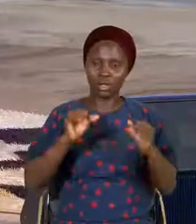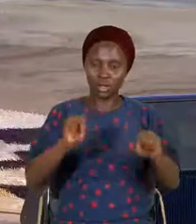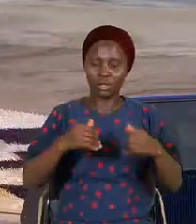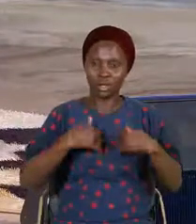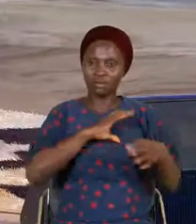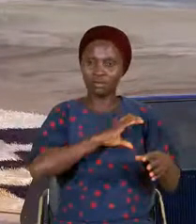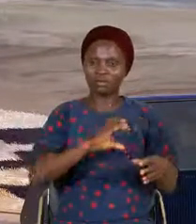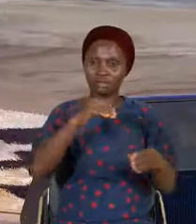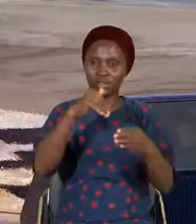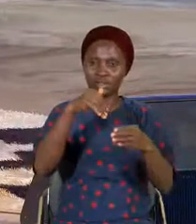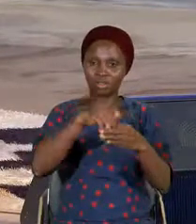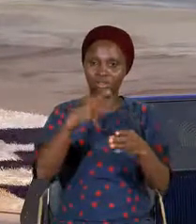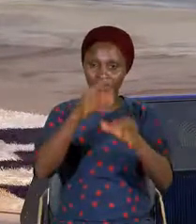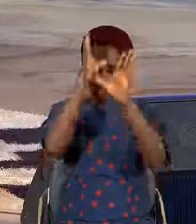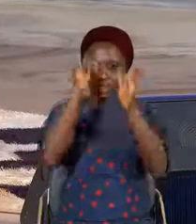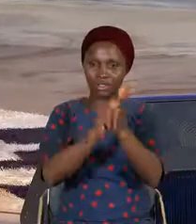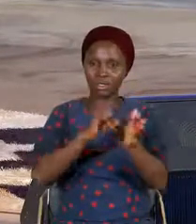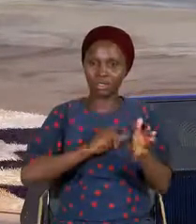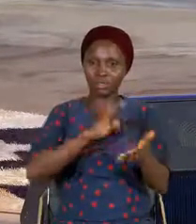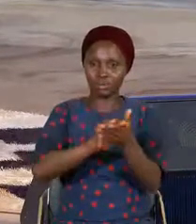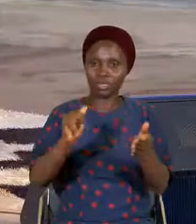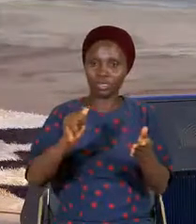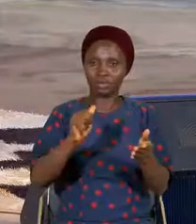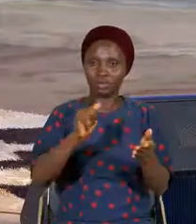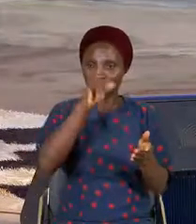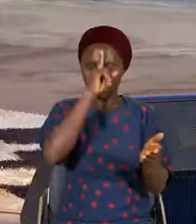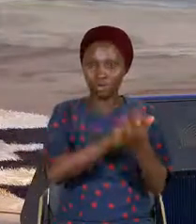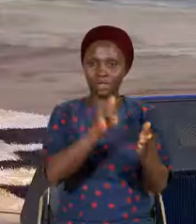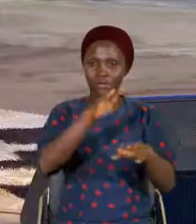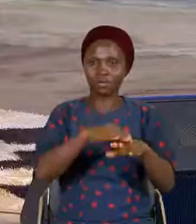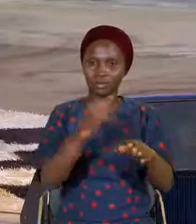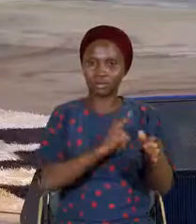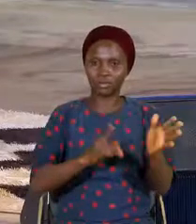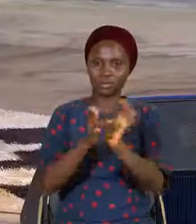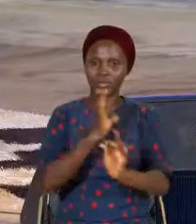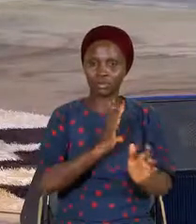Seigneur Jésus-Christ et je suis sauvé. Et maintenant vous pouvez parler aux